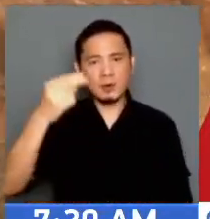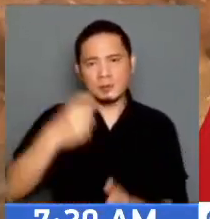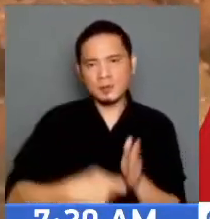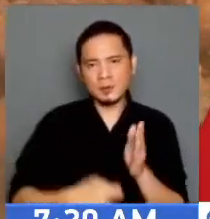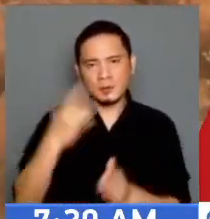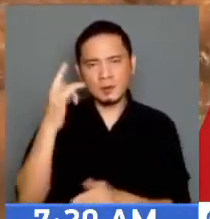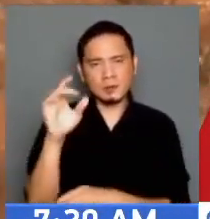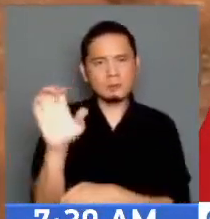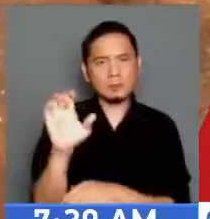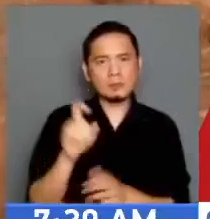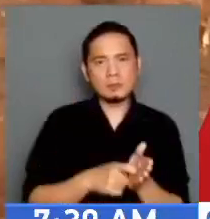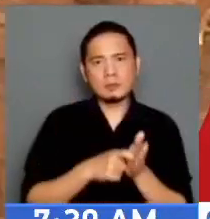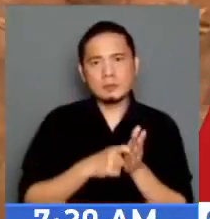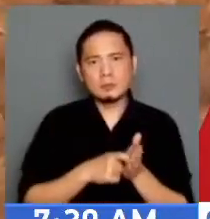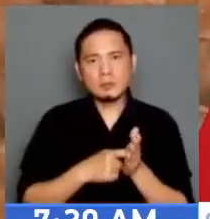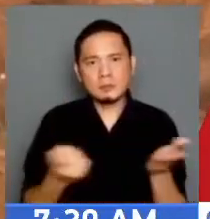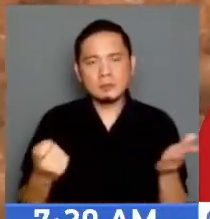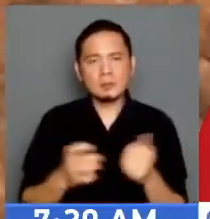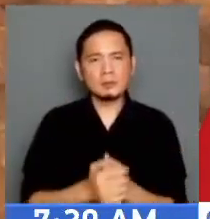kalidad.